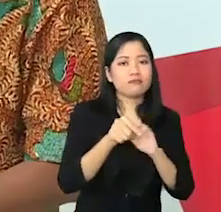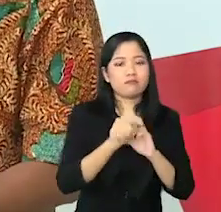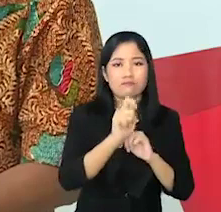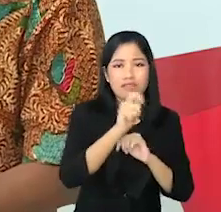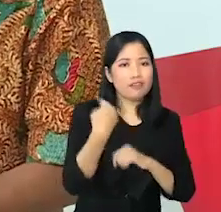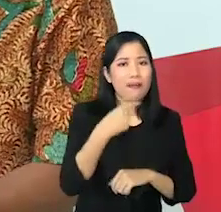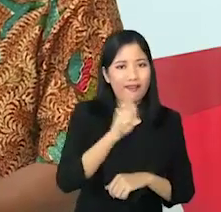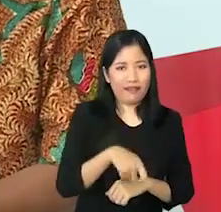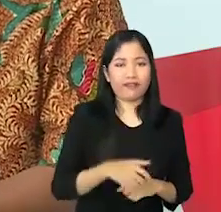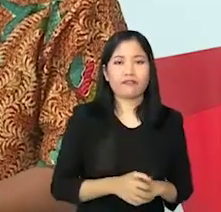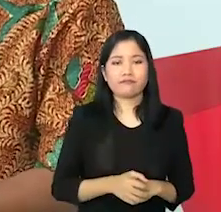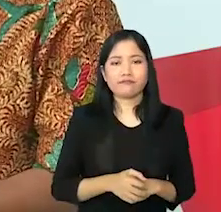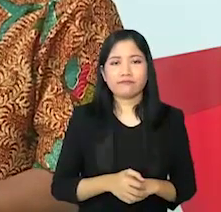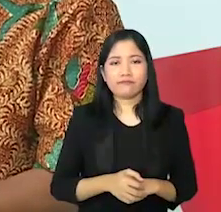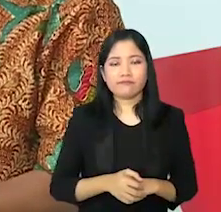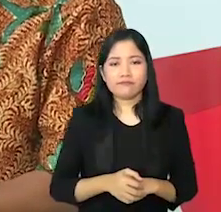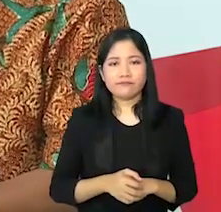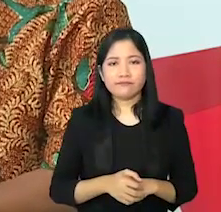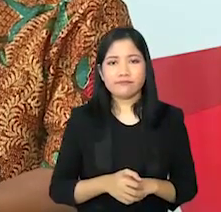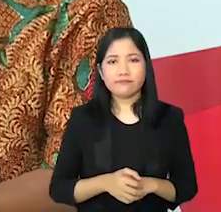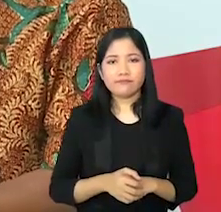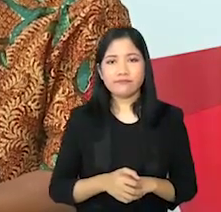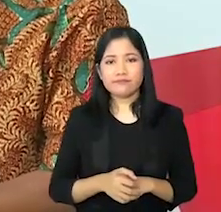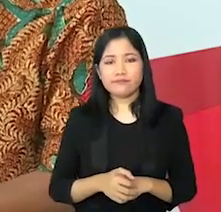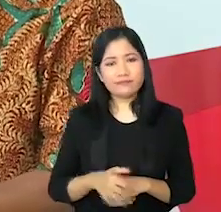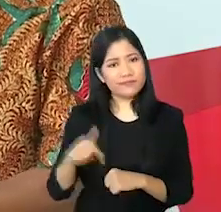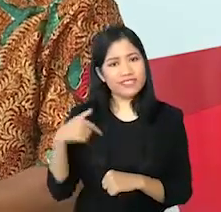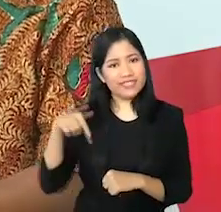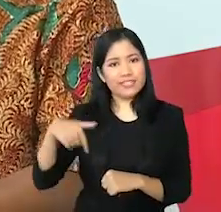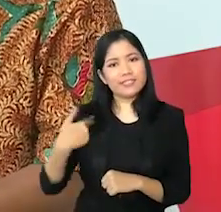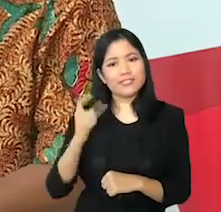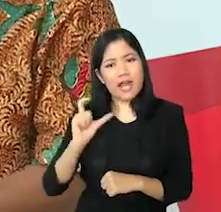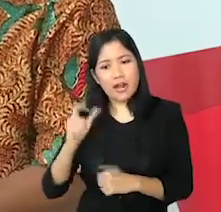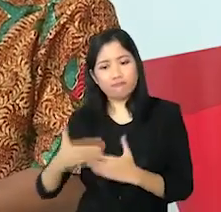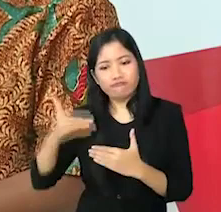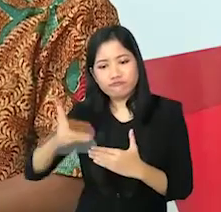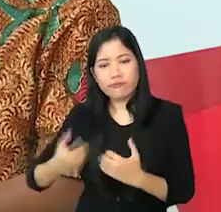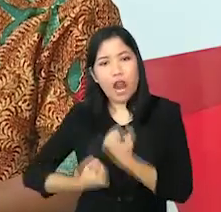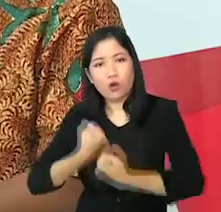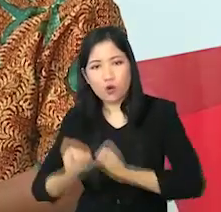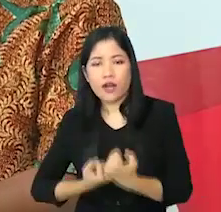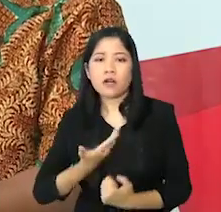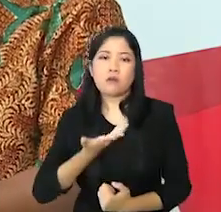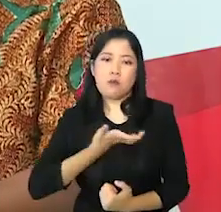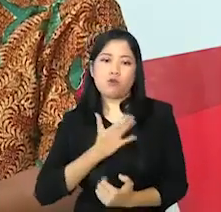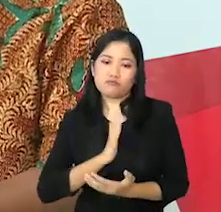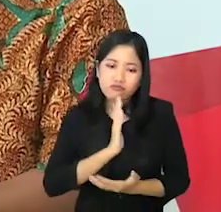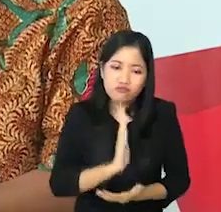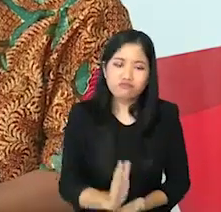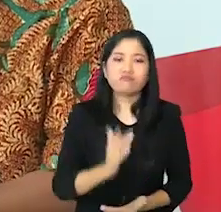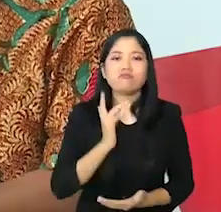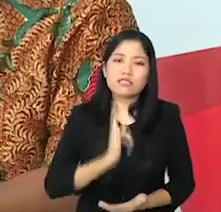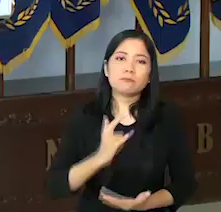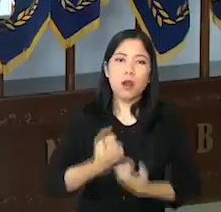Hai inilah saudara-saudara sekalian langkah yang kita lakukan dan akan konsisten kita lakukan